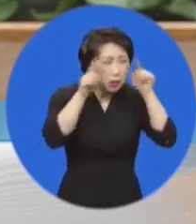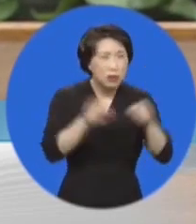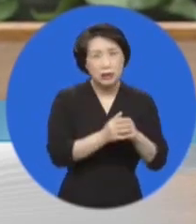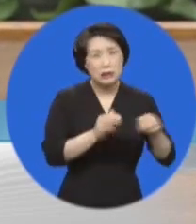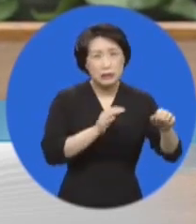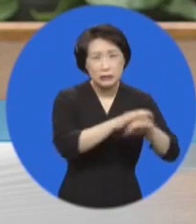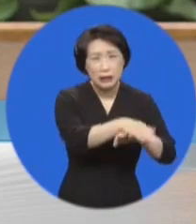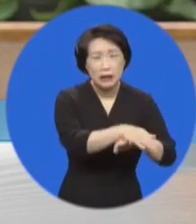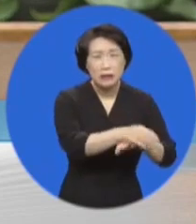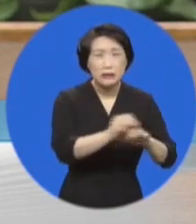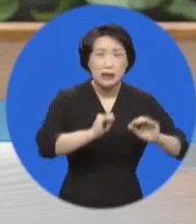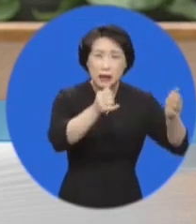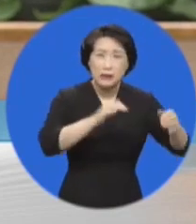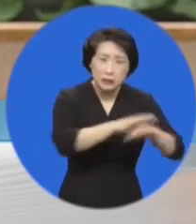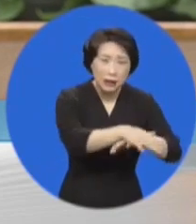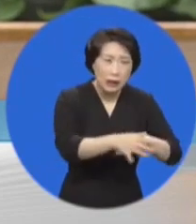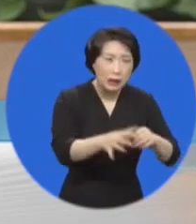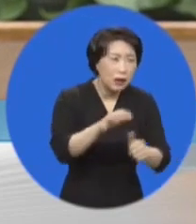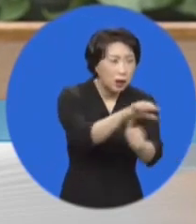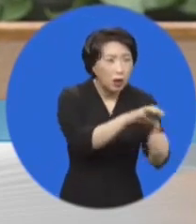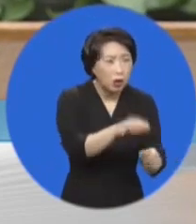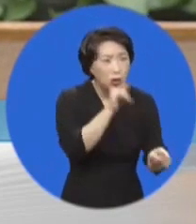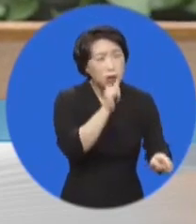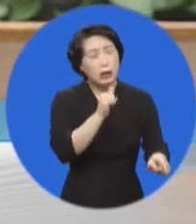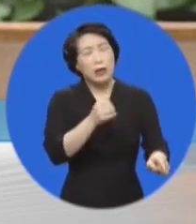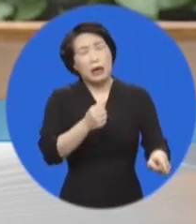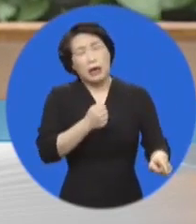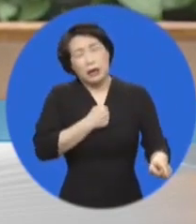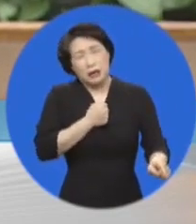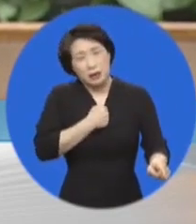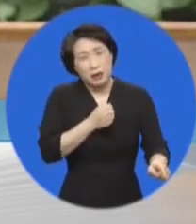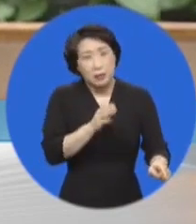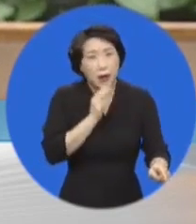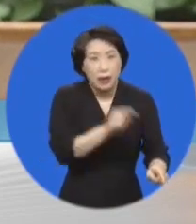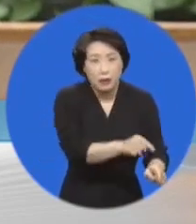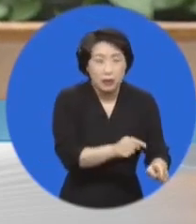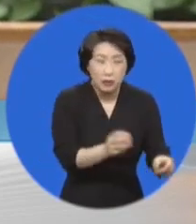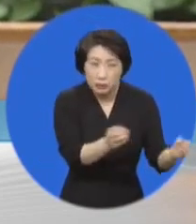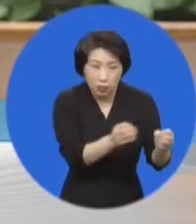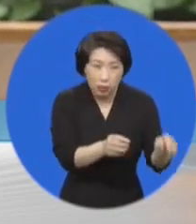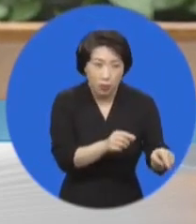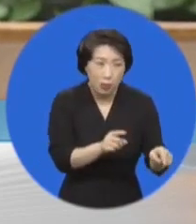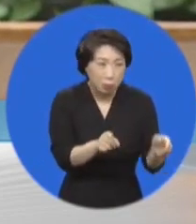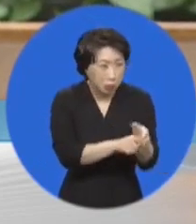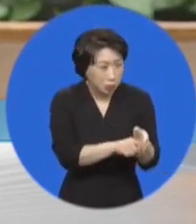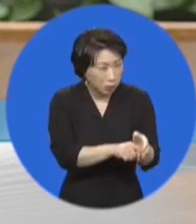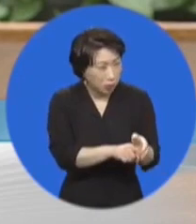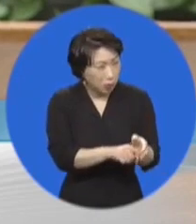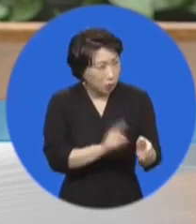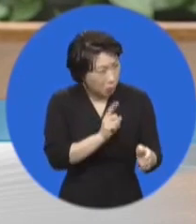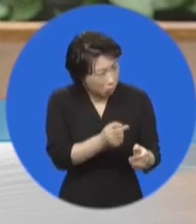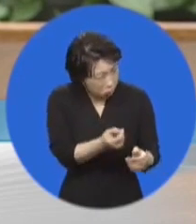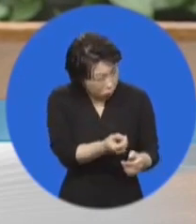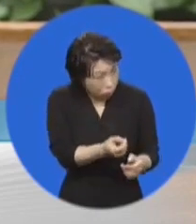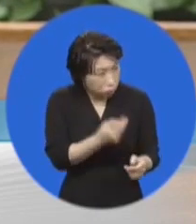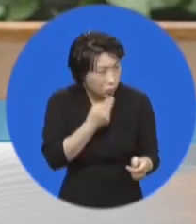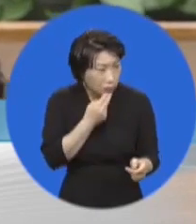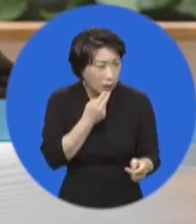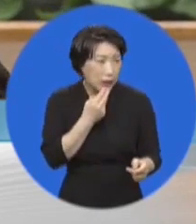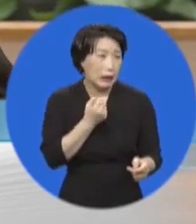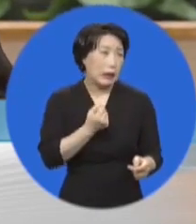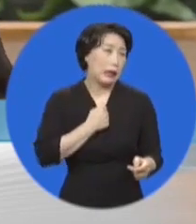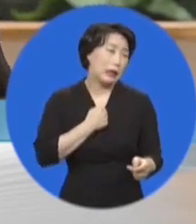풍속으로 완전히 장악당했고 그 사람의 언어 속에는 믿음이라는 소리를 찾아볼 수가